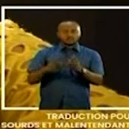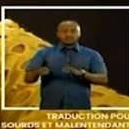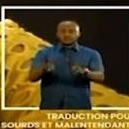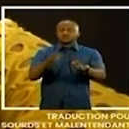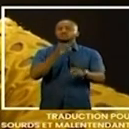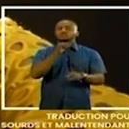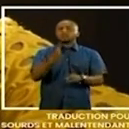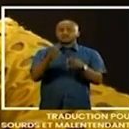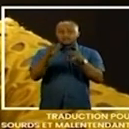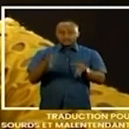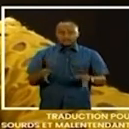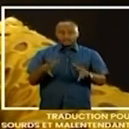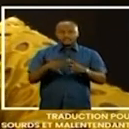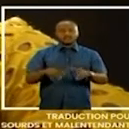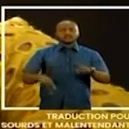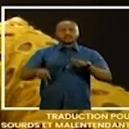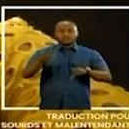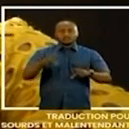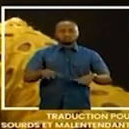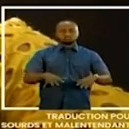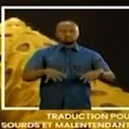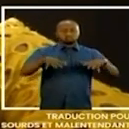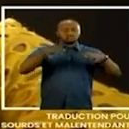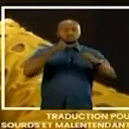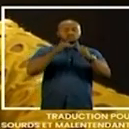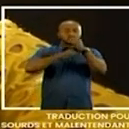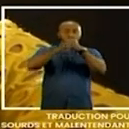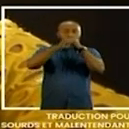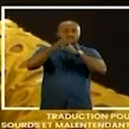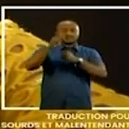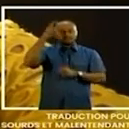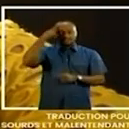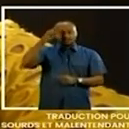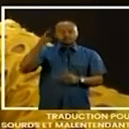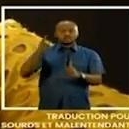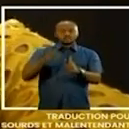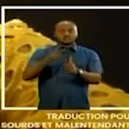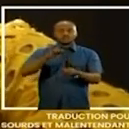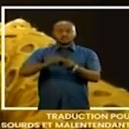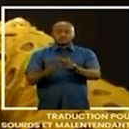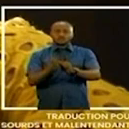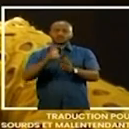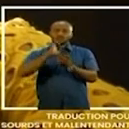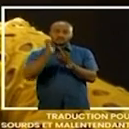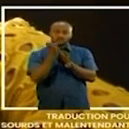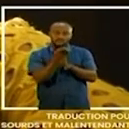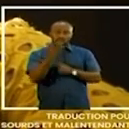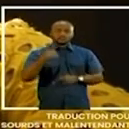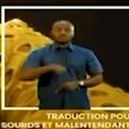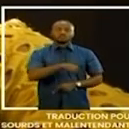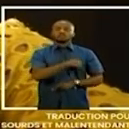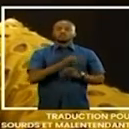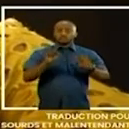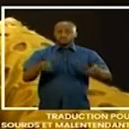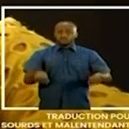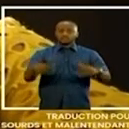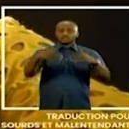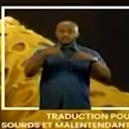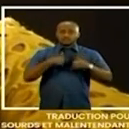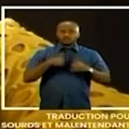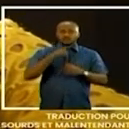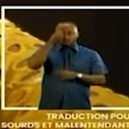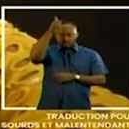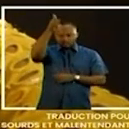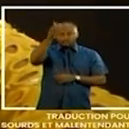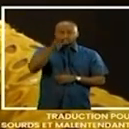les moyens, car ce n'est qu'avec une population en grande majorité sensibilisée sur les questions de l'environnement que nous